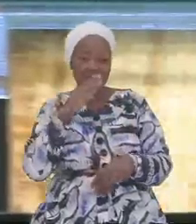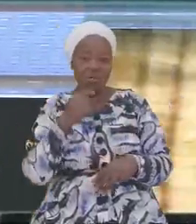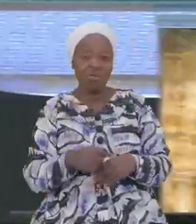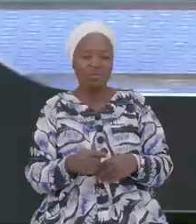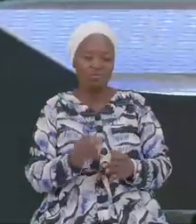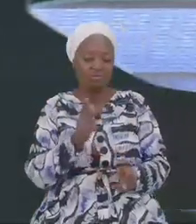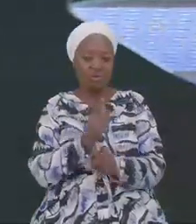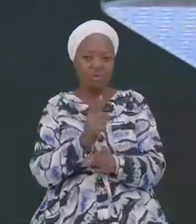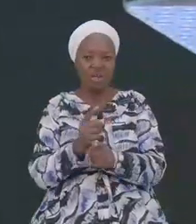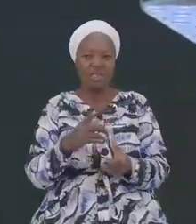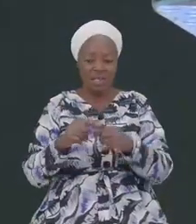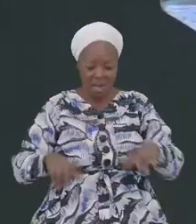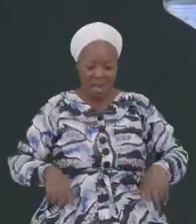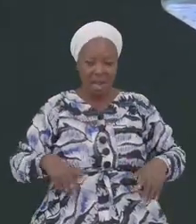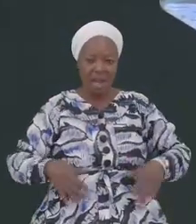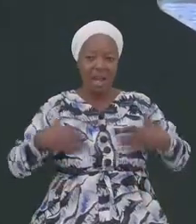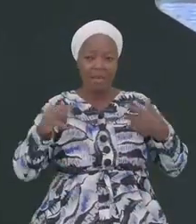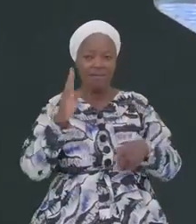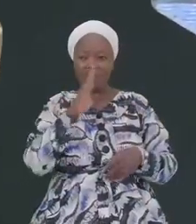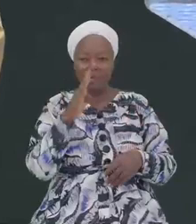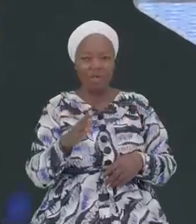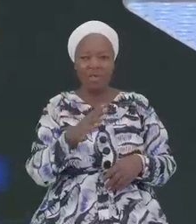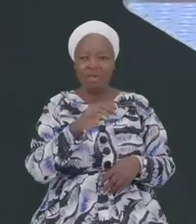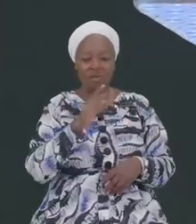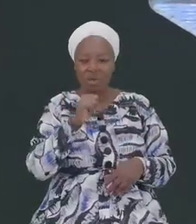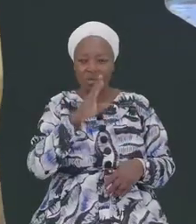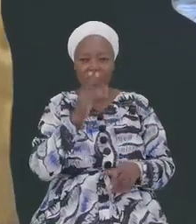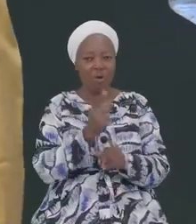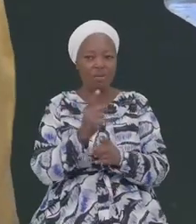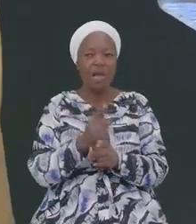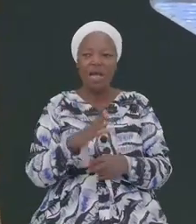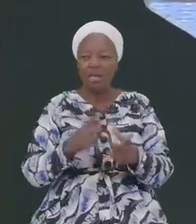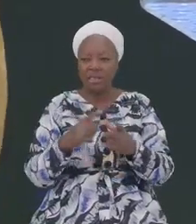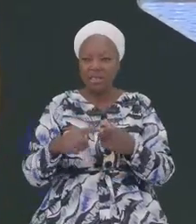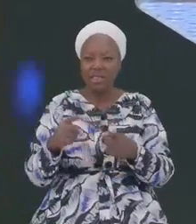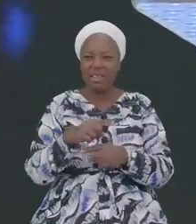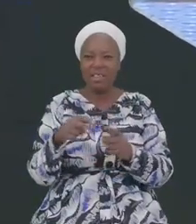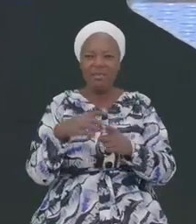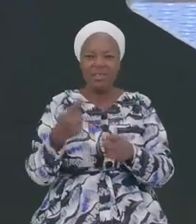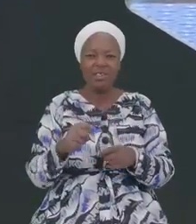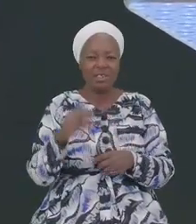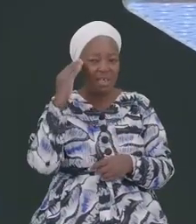la vie sera molle. Si la tête est un peu